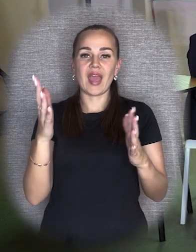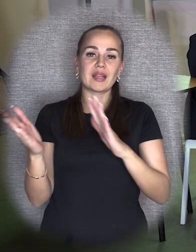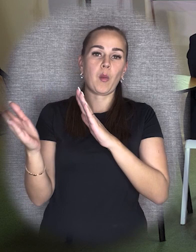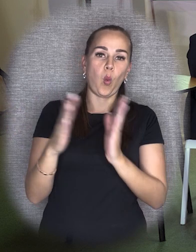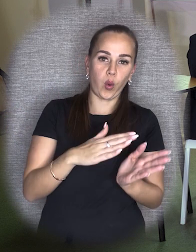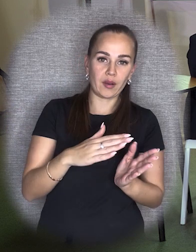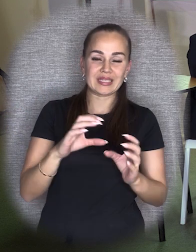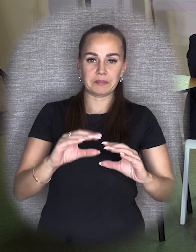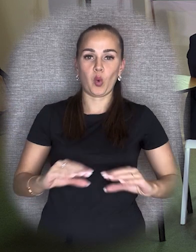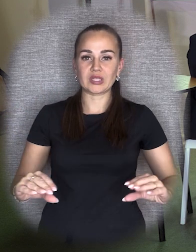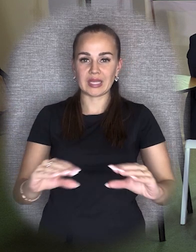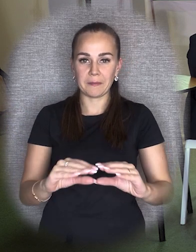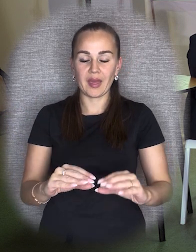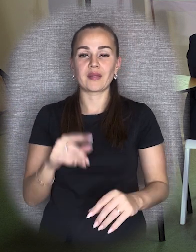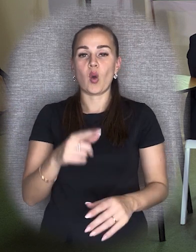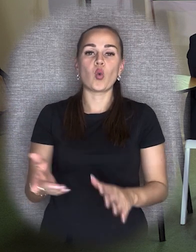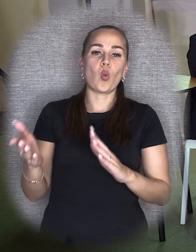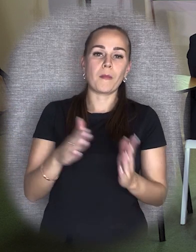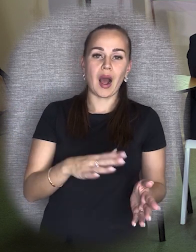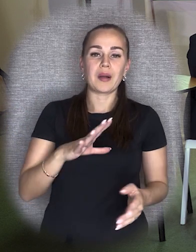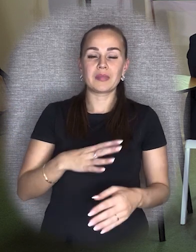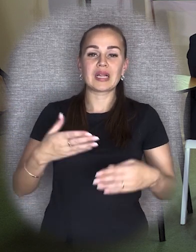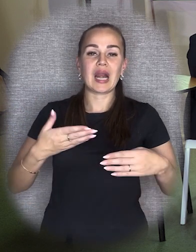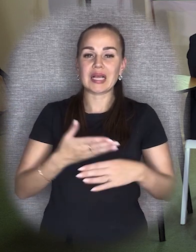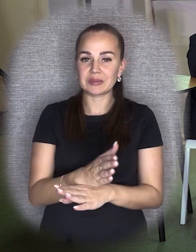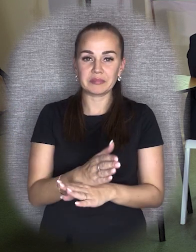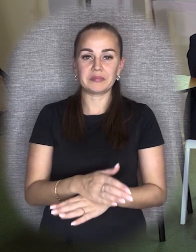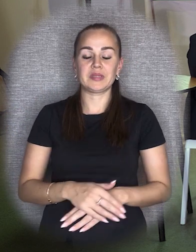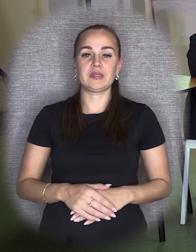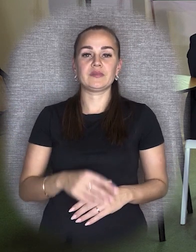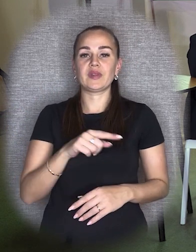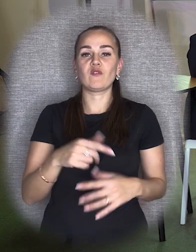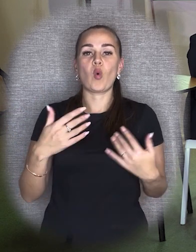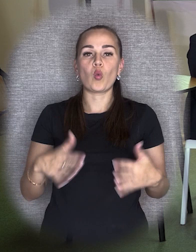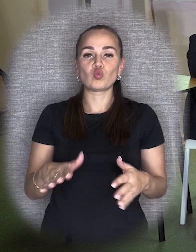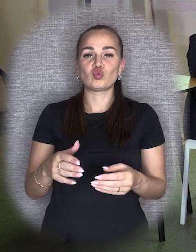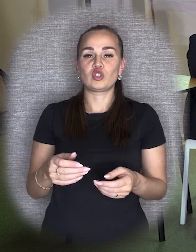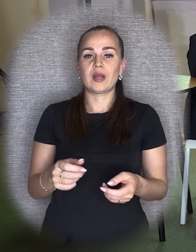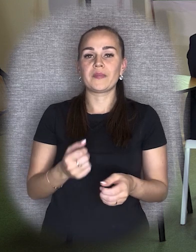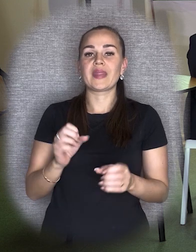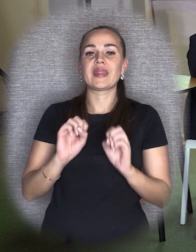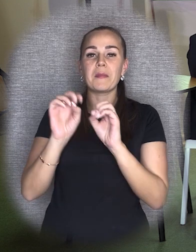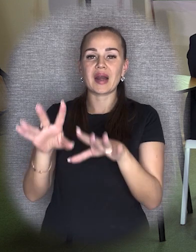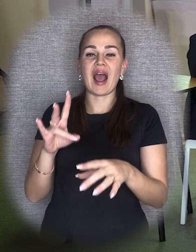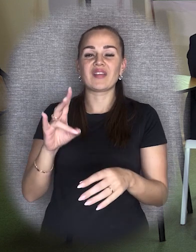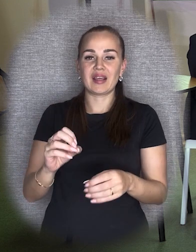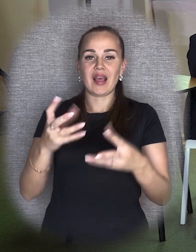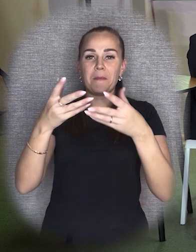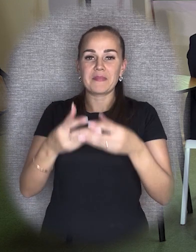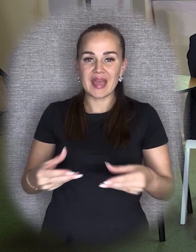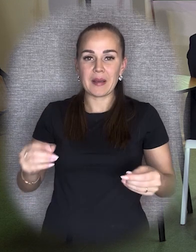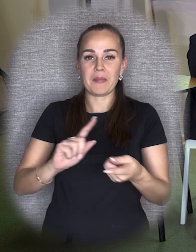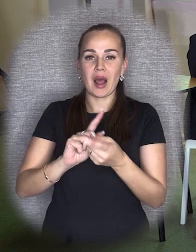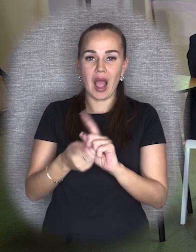постамента. Вот. Он упал, был разбит. Его уже направили на переплавку, но директор музея его